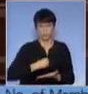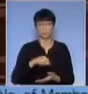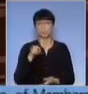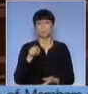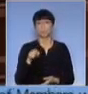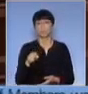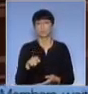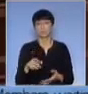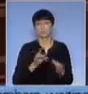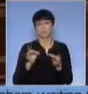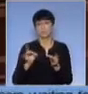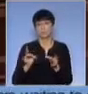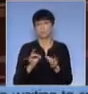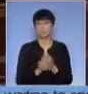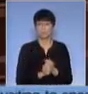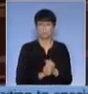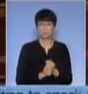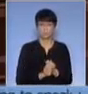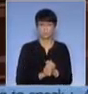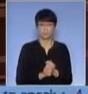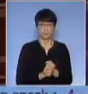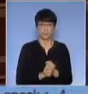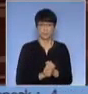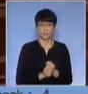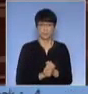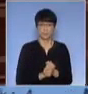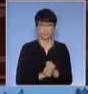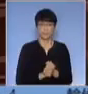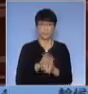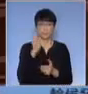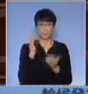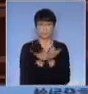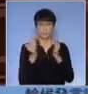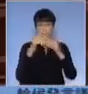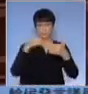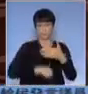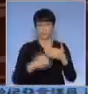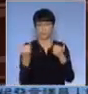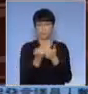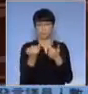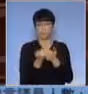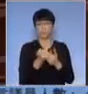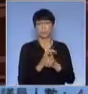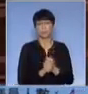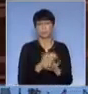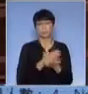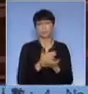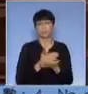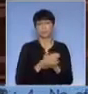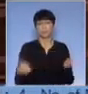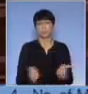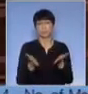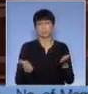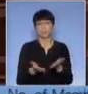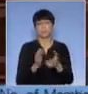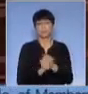唔好嘅單張啦。亦都有同如果學校裏面有學生嘗試去宣傳或者推